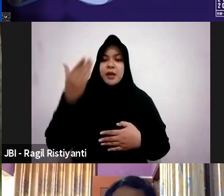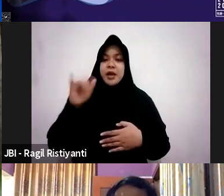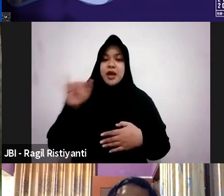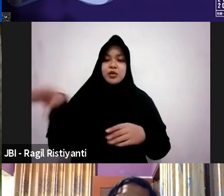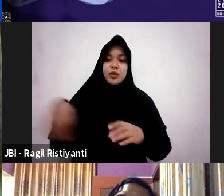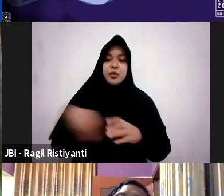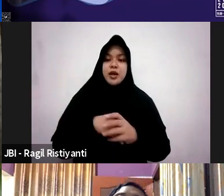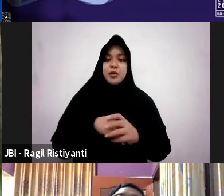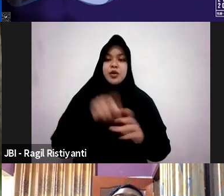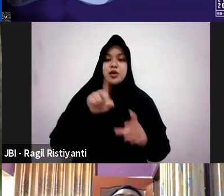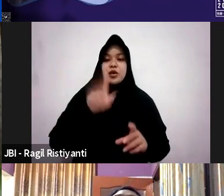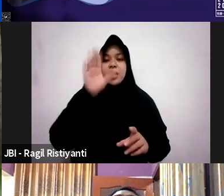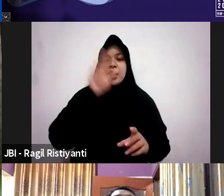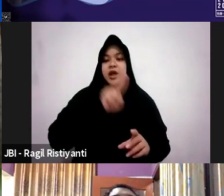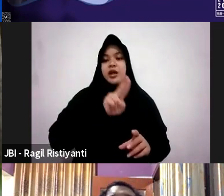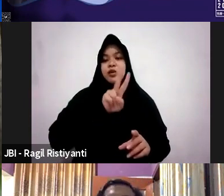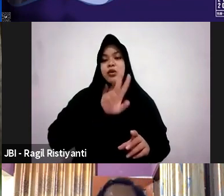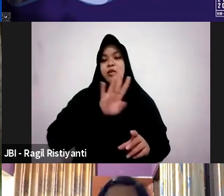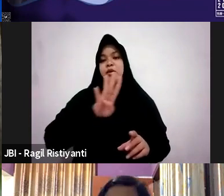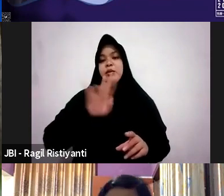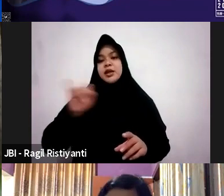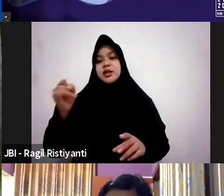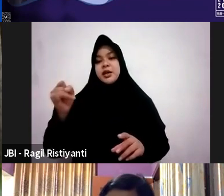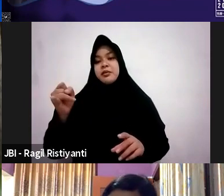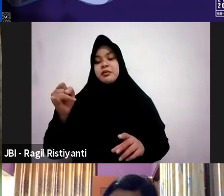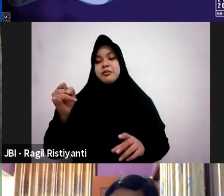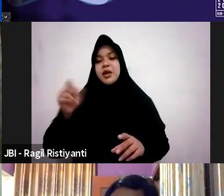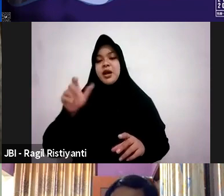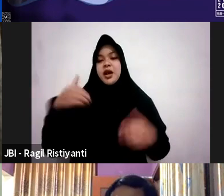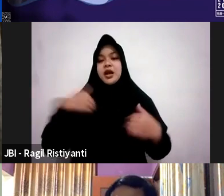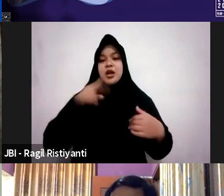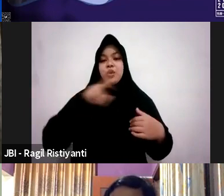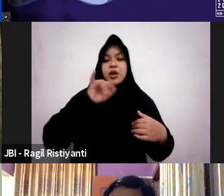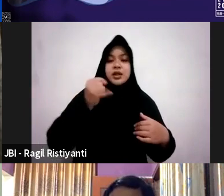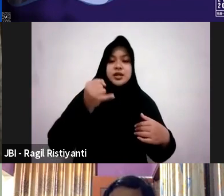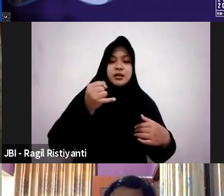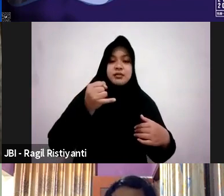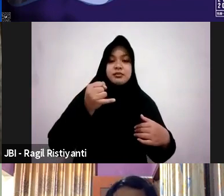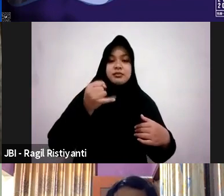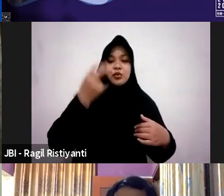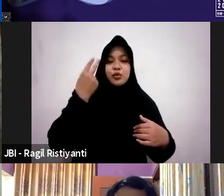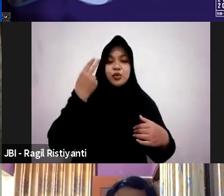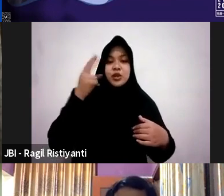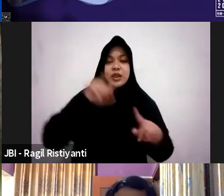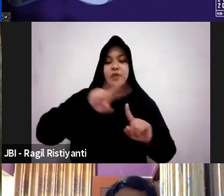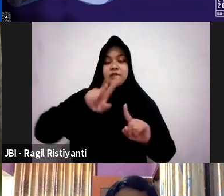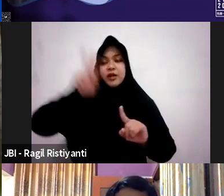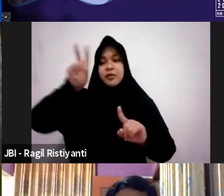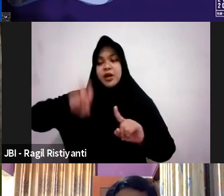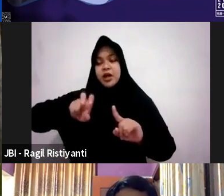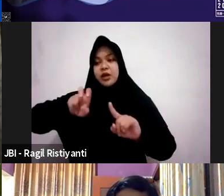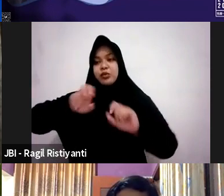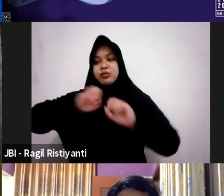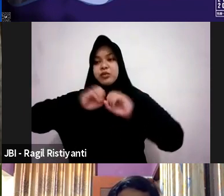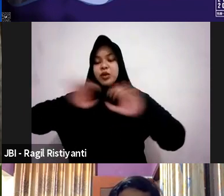kayak sekali 24jam itu ada dua jam TV dipakai untuk apa pemilik media jadi terus saya juga pernah bikin tentang